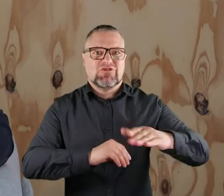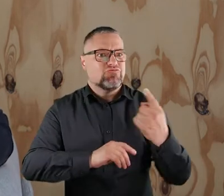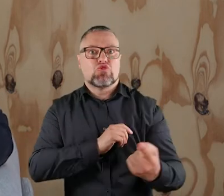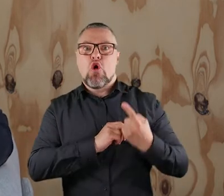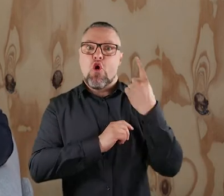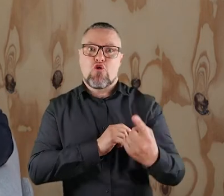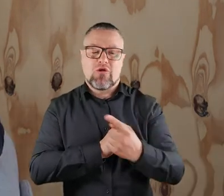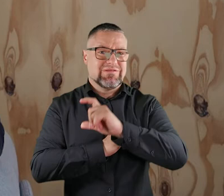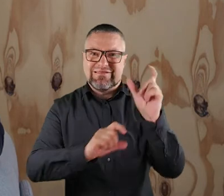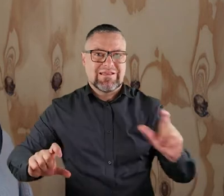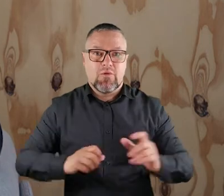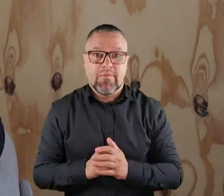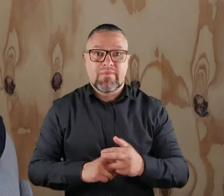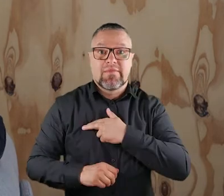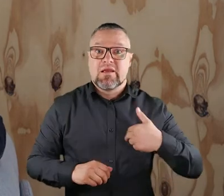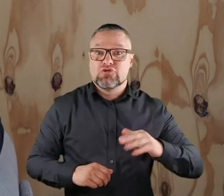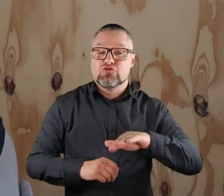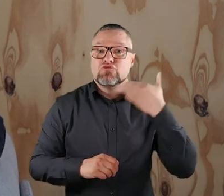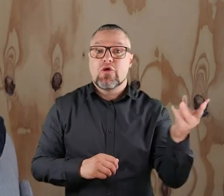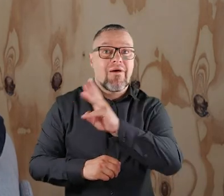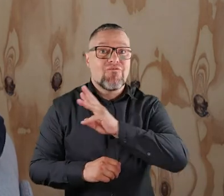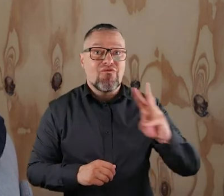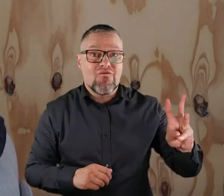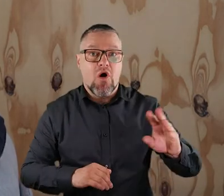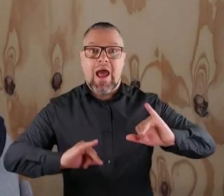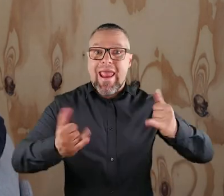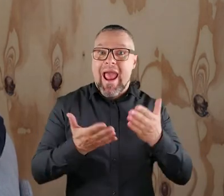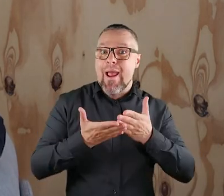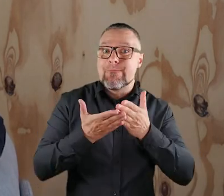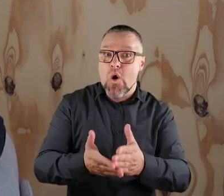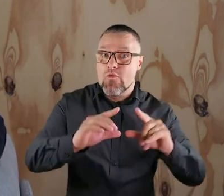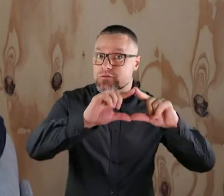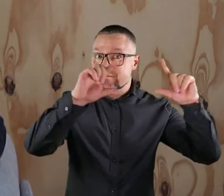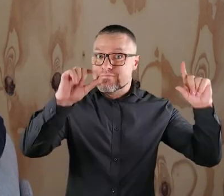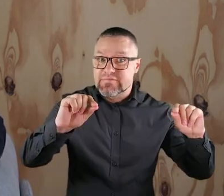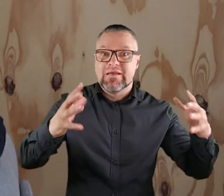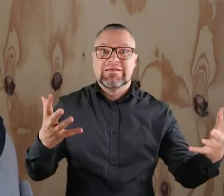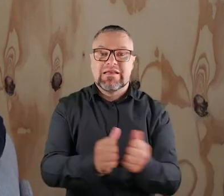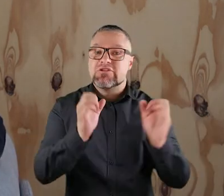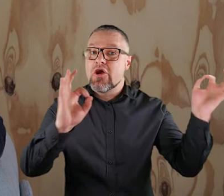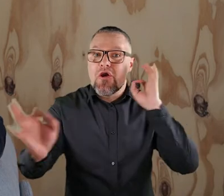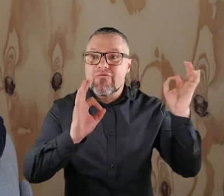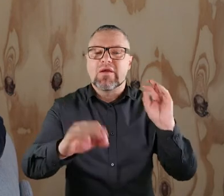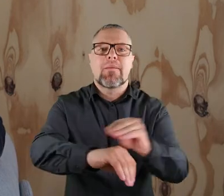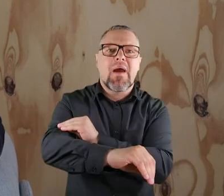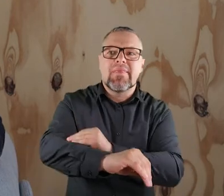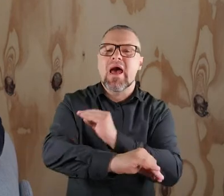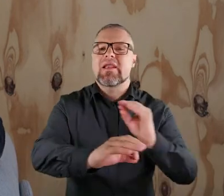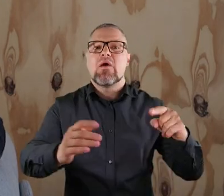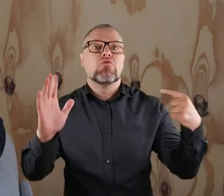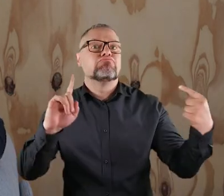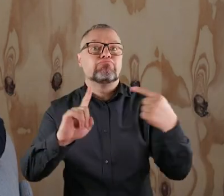cały rok. Na naszej stronie internetowej w zakładce Jak pomóc znajdziecie Państwo informacje i